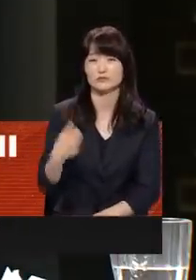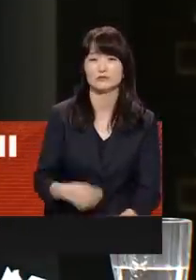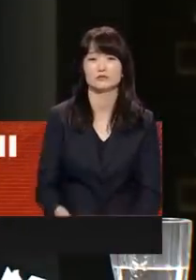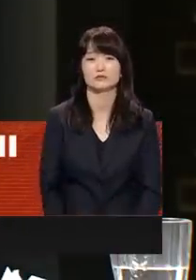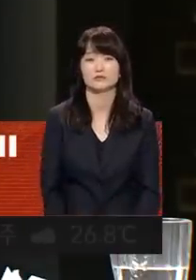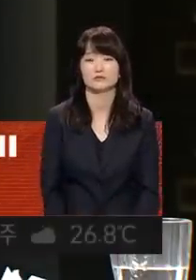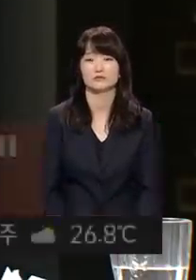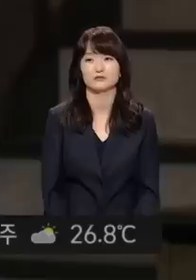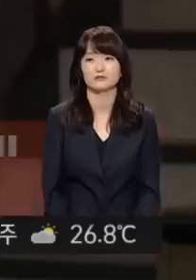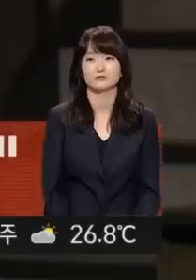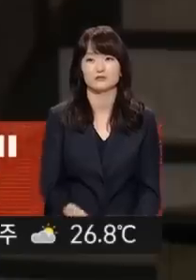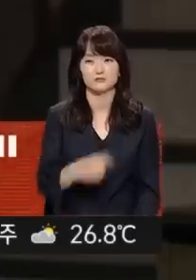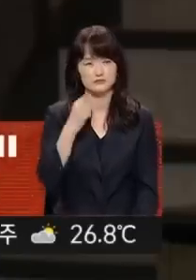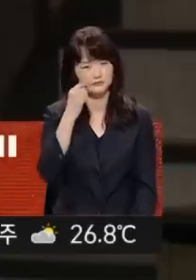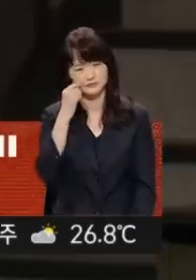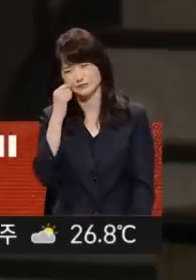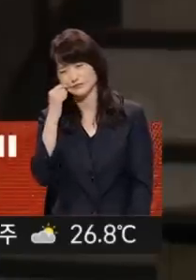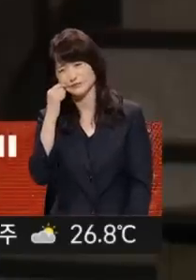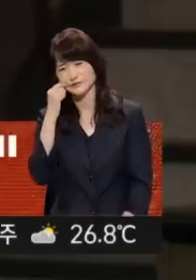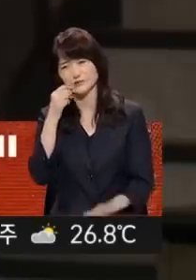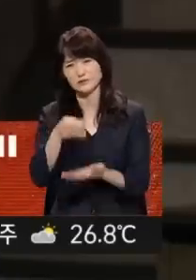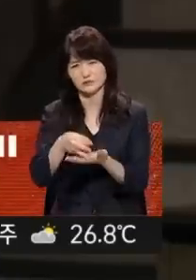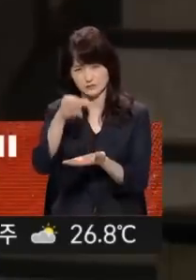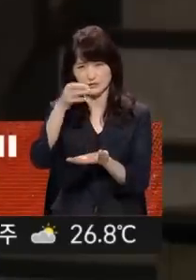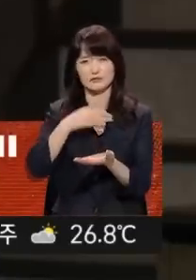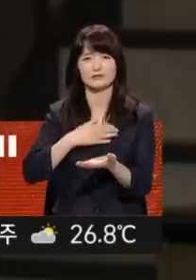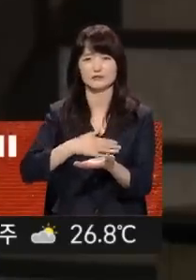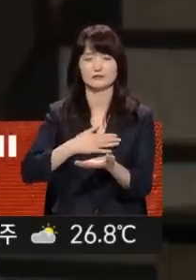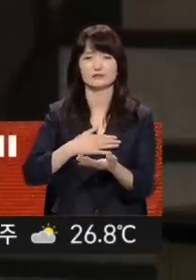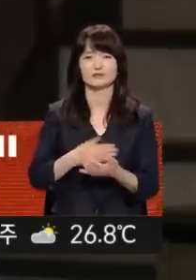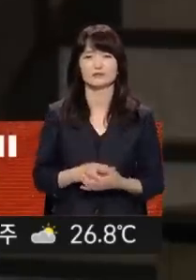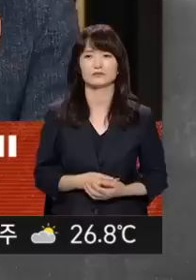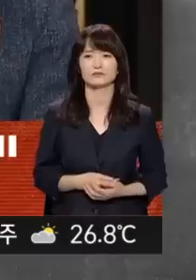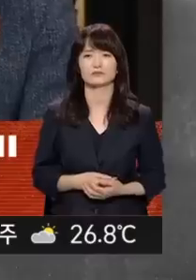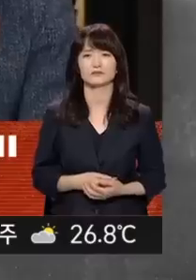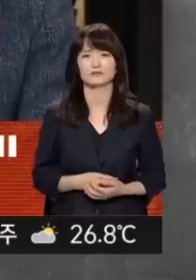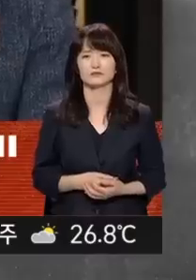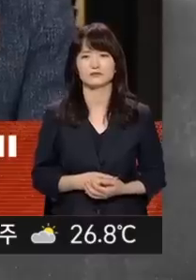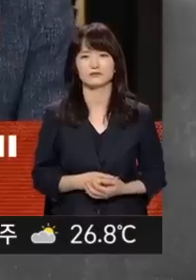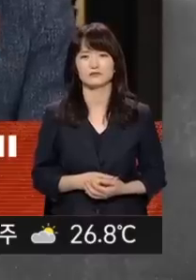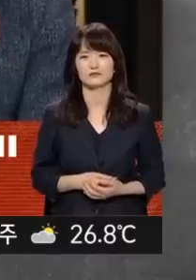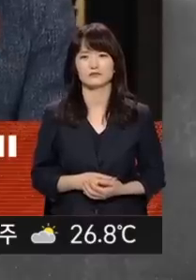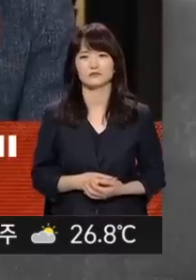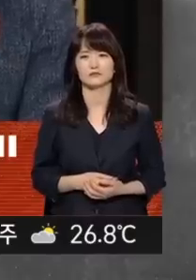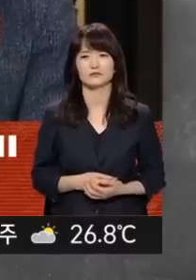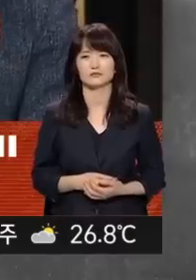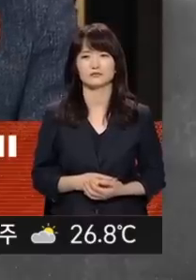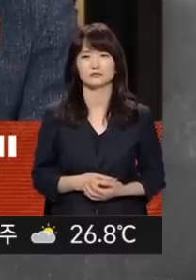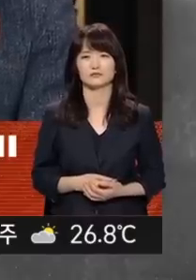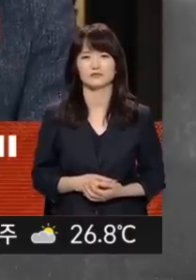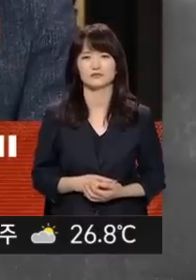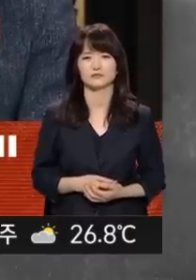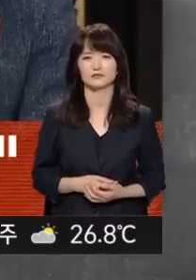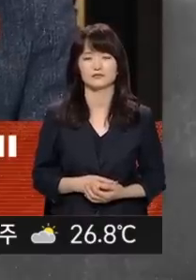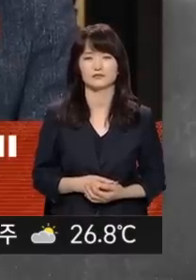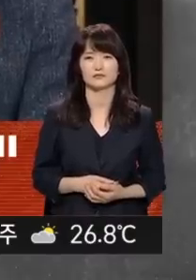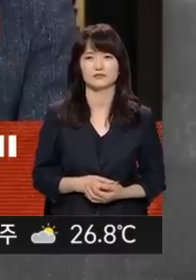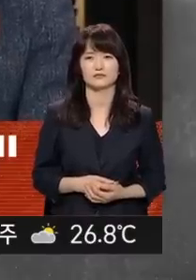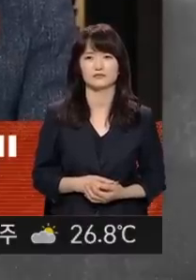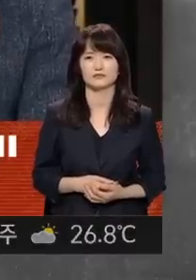뭐 그게 유행하고 아주 비싸고 있습니다 자 이게 그 아마도 저